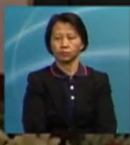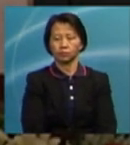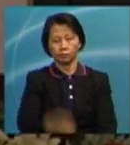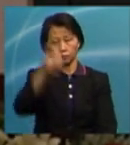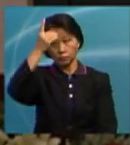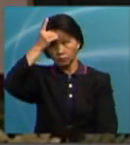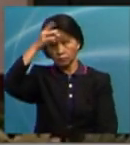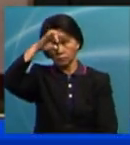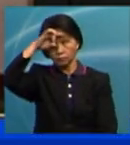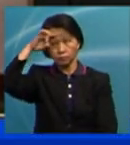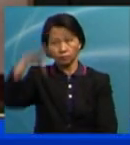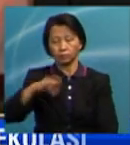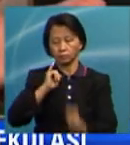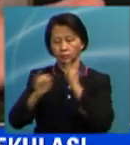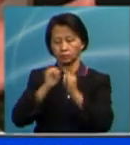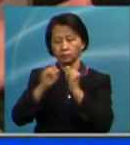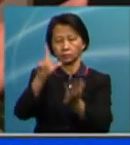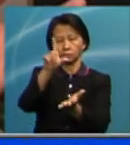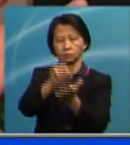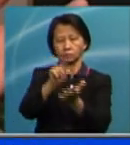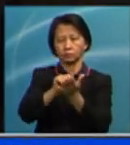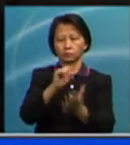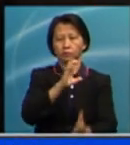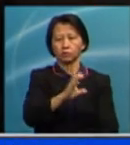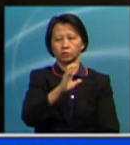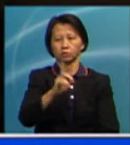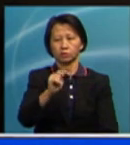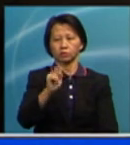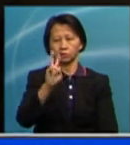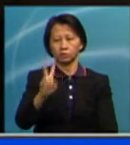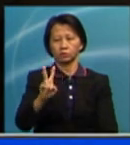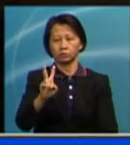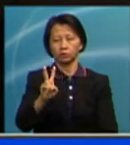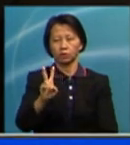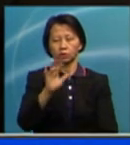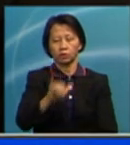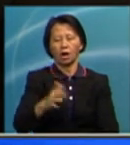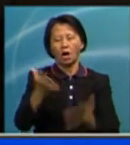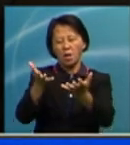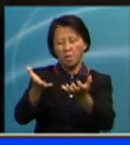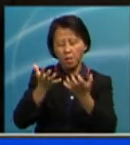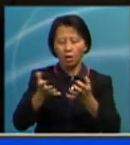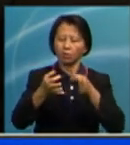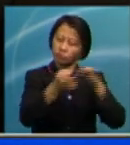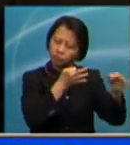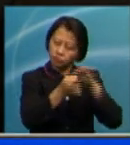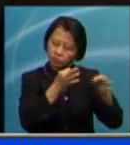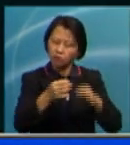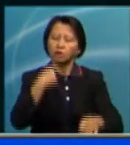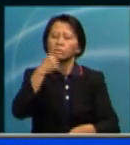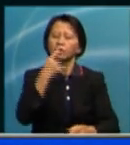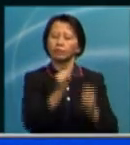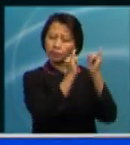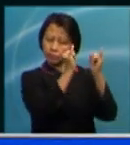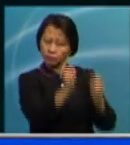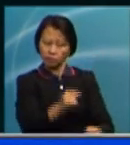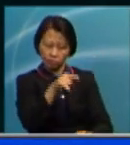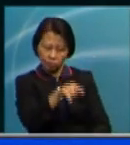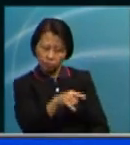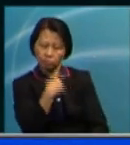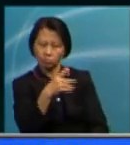Datuk Seri hishamuddin ditemubual wartawan CCTV news jam CH yang mahukan penjelasan siapa individu yang